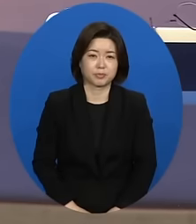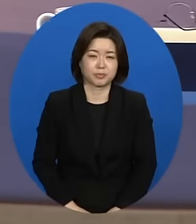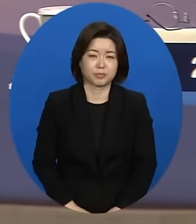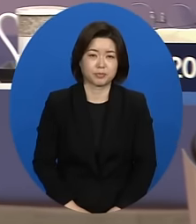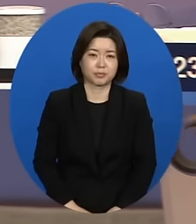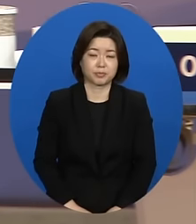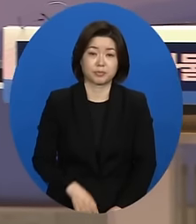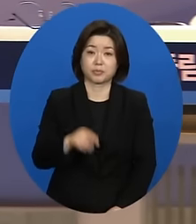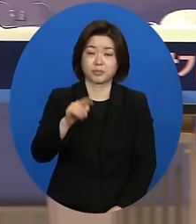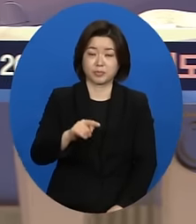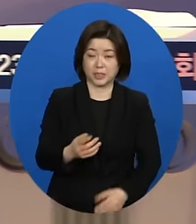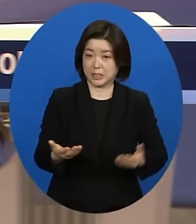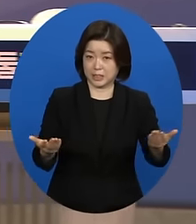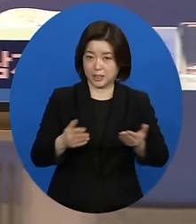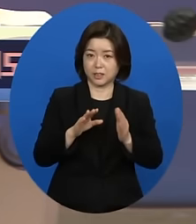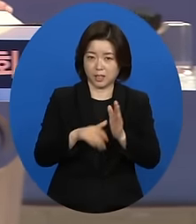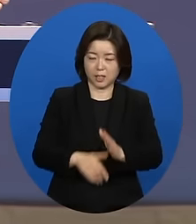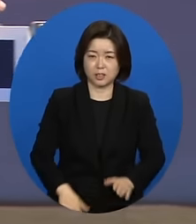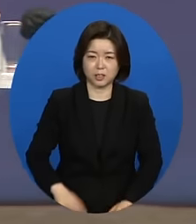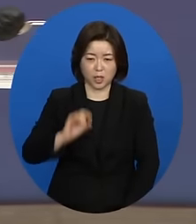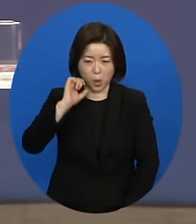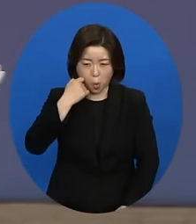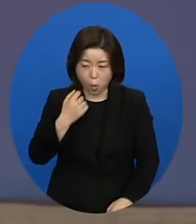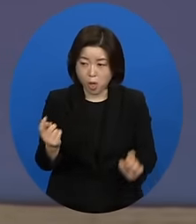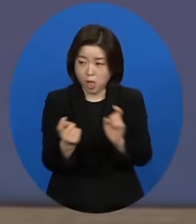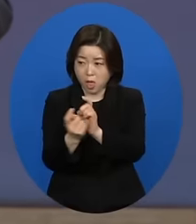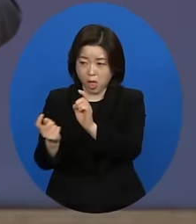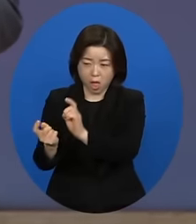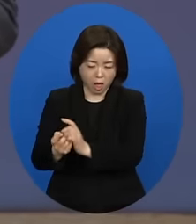저 이 사역을 하면서 어려운 일 많았어요.